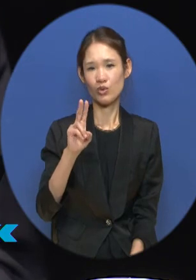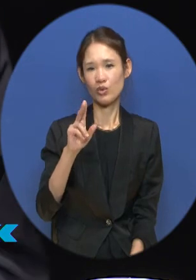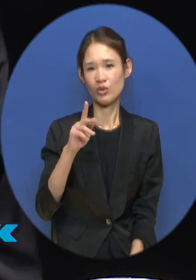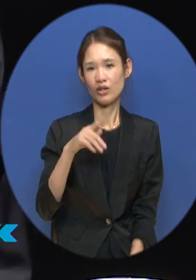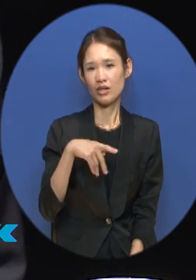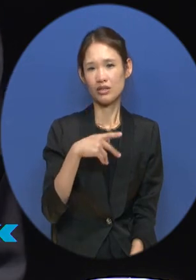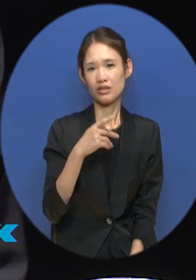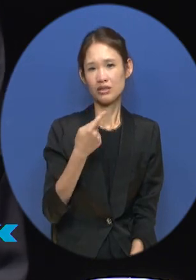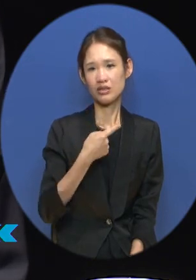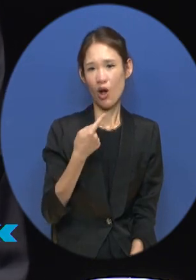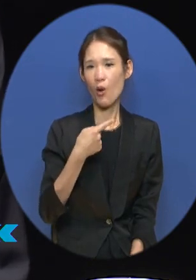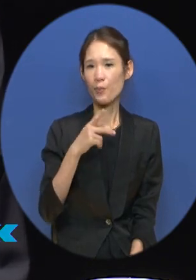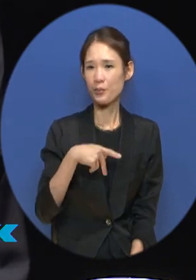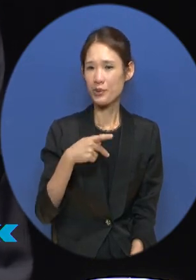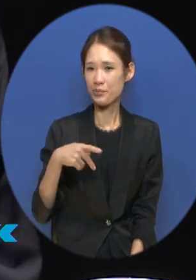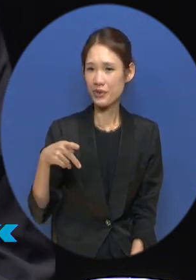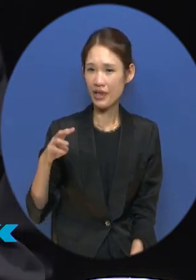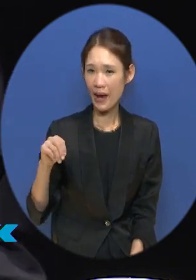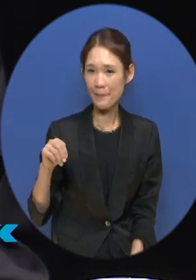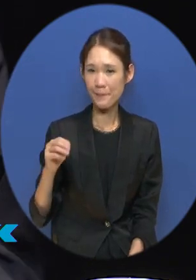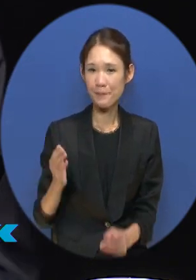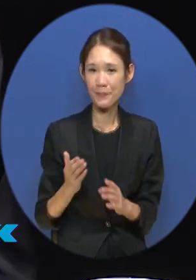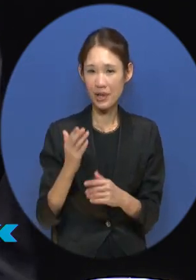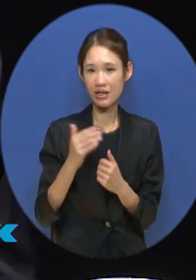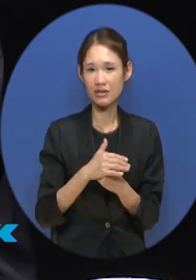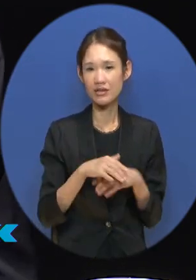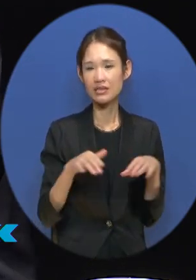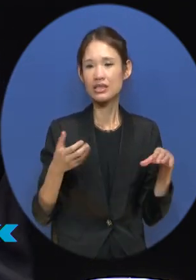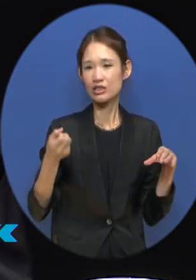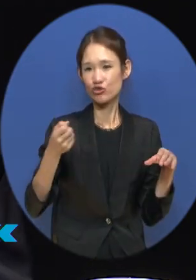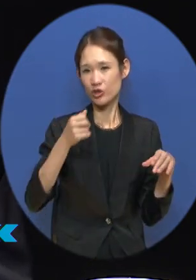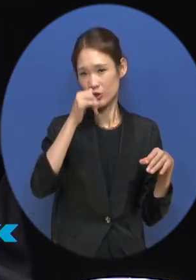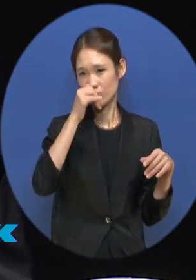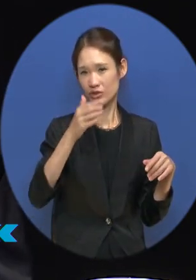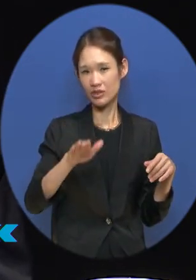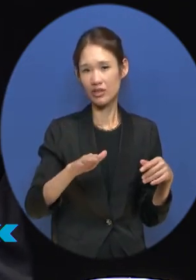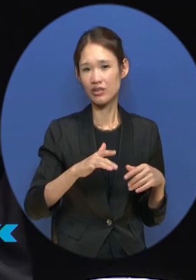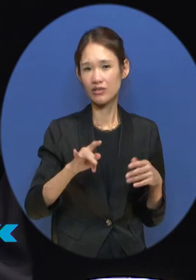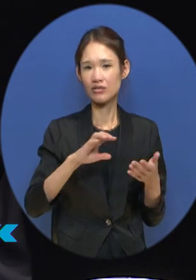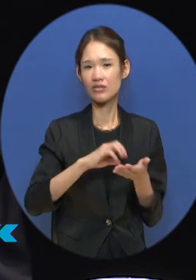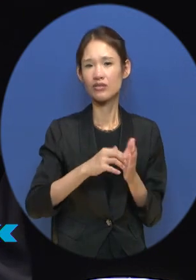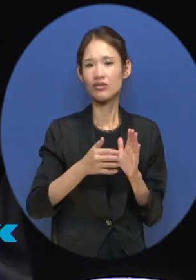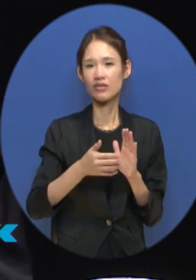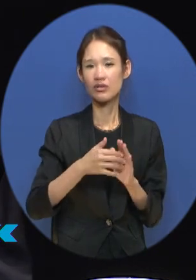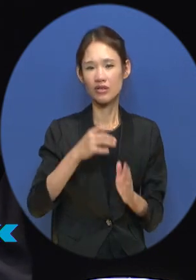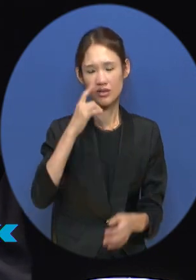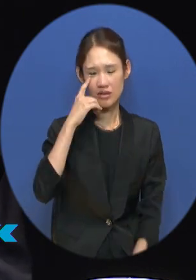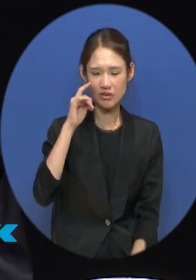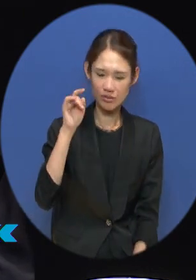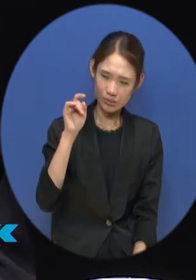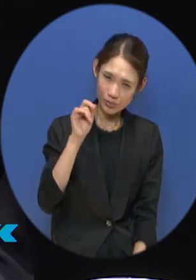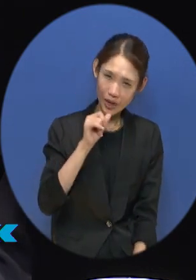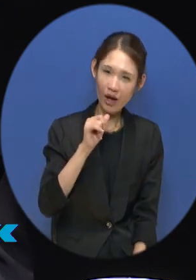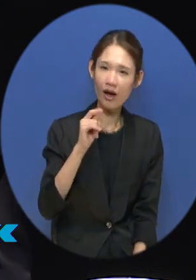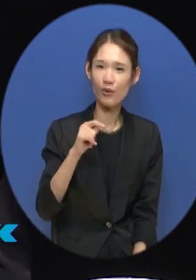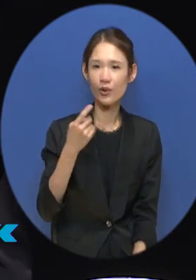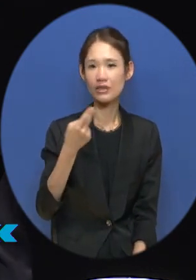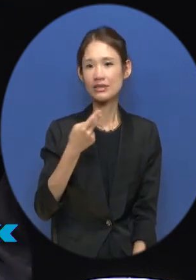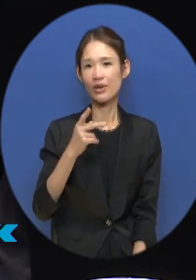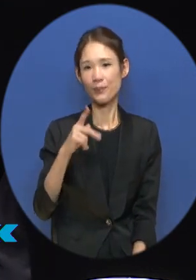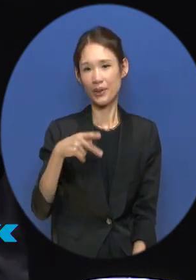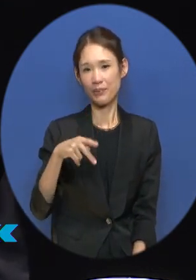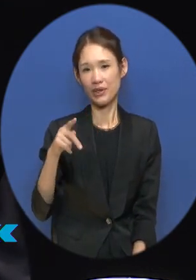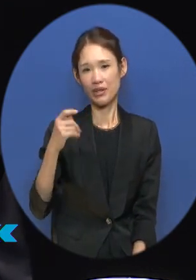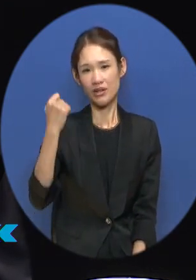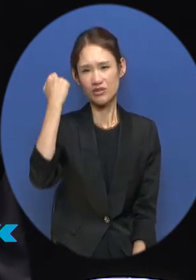이산화탄소 농도가 한 1000ppm 정도 되면은 이제 그 기준인데요. 그 정도 되면은 졸음이 오고 좀 2000ppm 되면